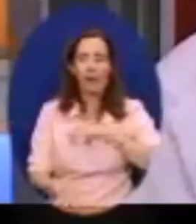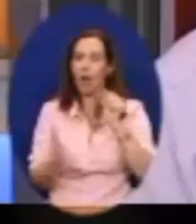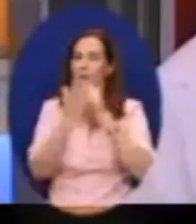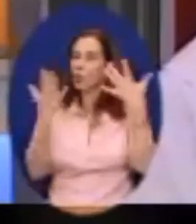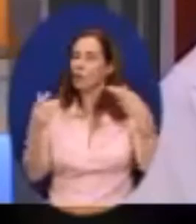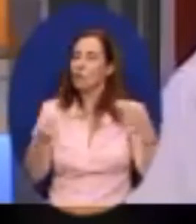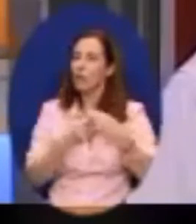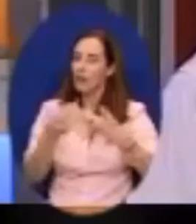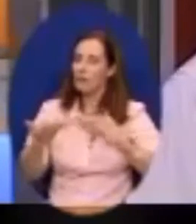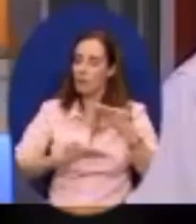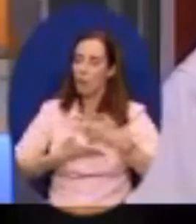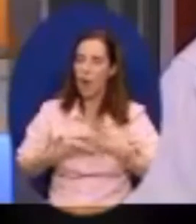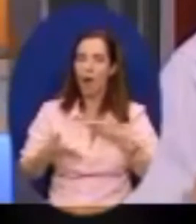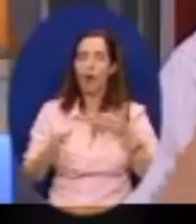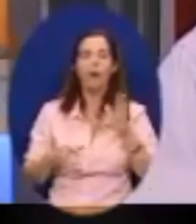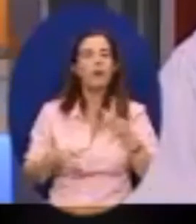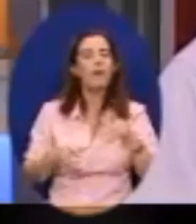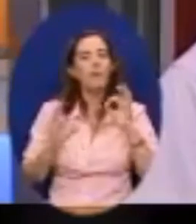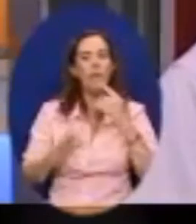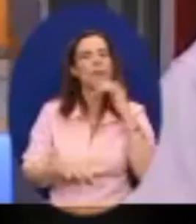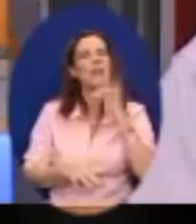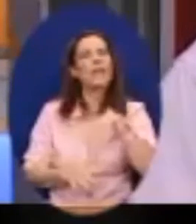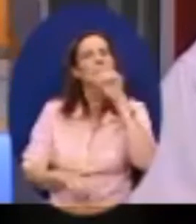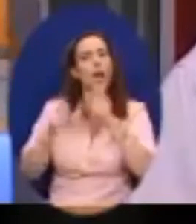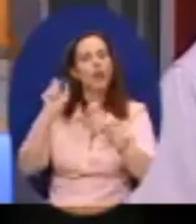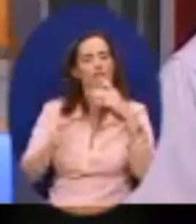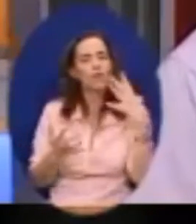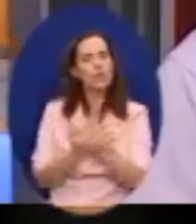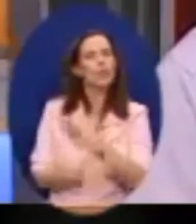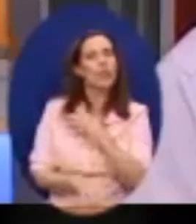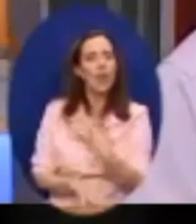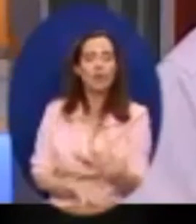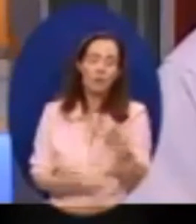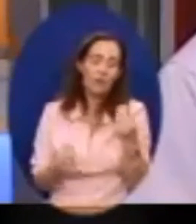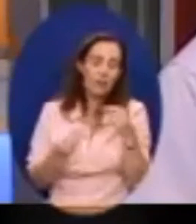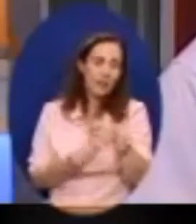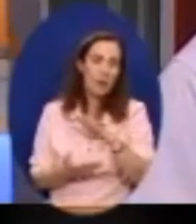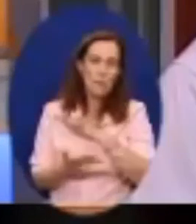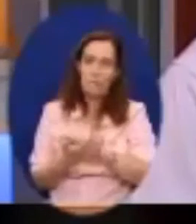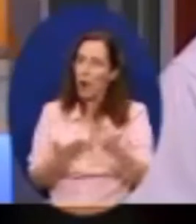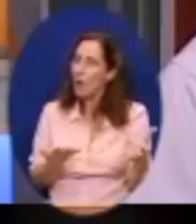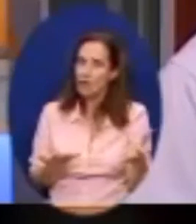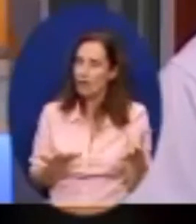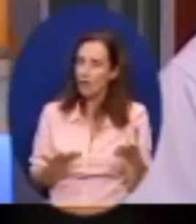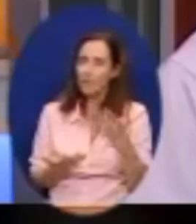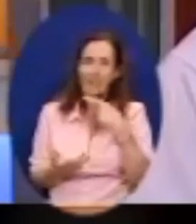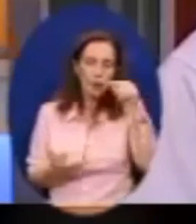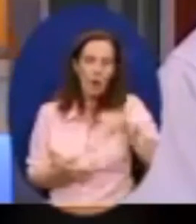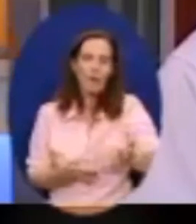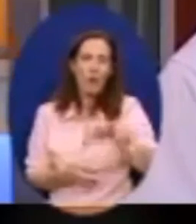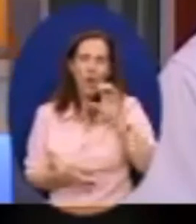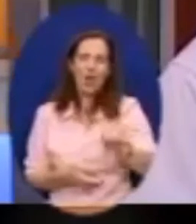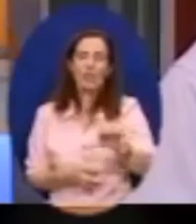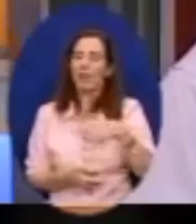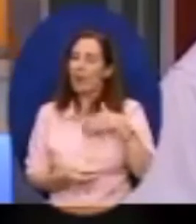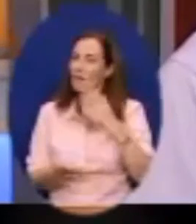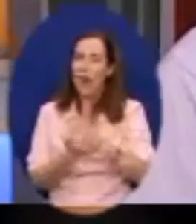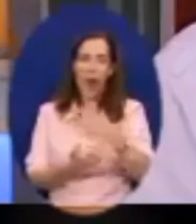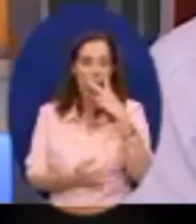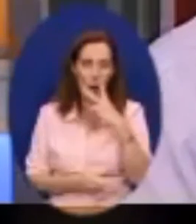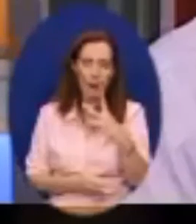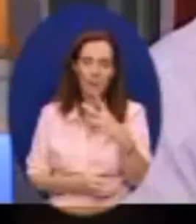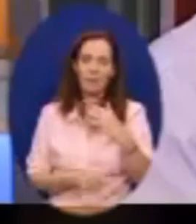זה פעולה בצורה מאוד נלהבת, ויוצאים נגד אנשים שהצליחו, והדבר הזה פשוט ידחה יזמות מישראל. אנחנו כבר